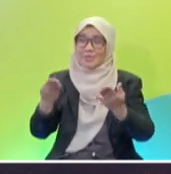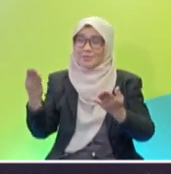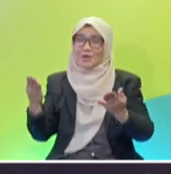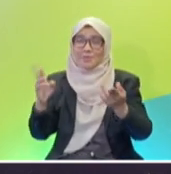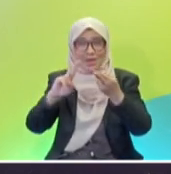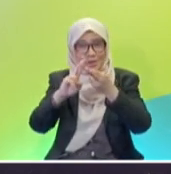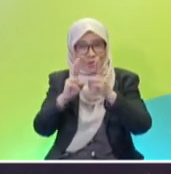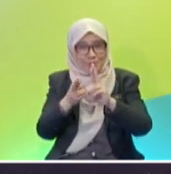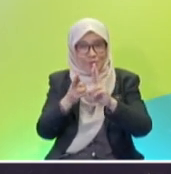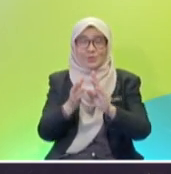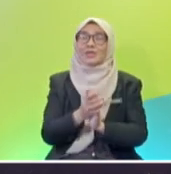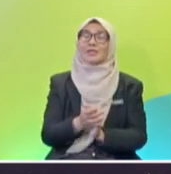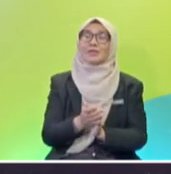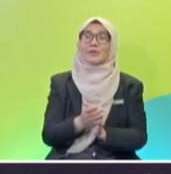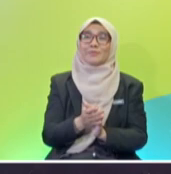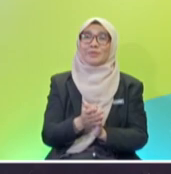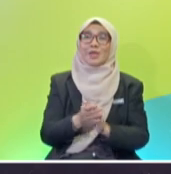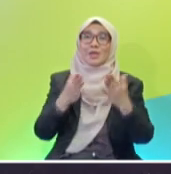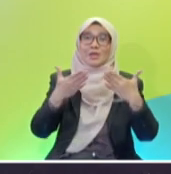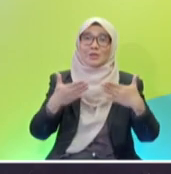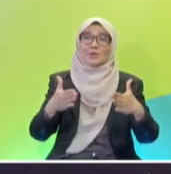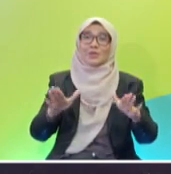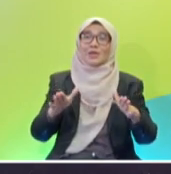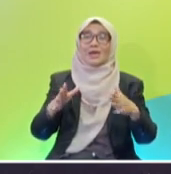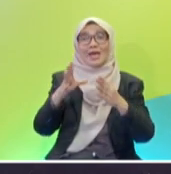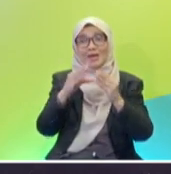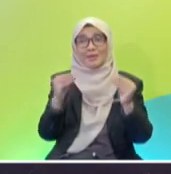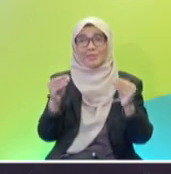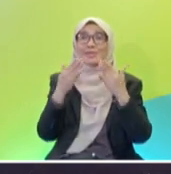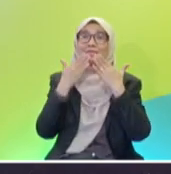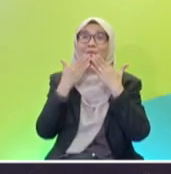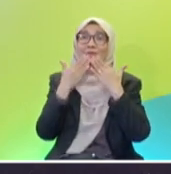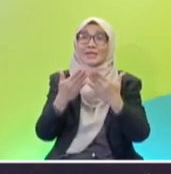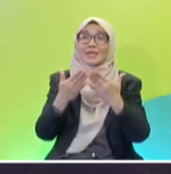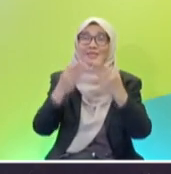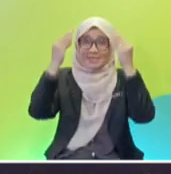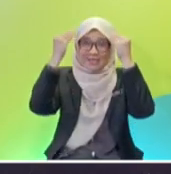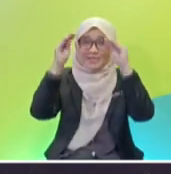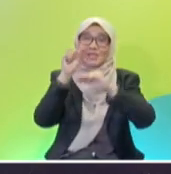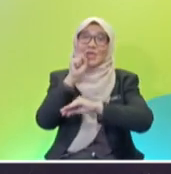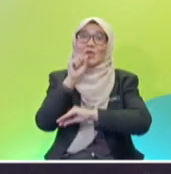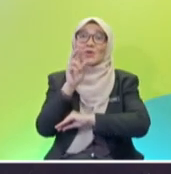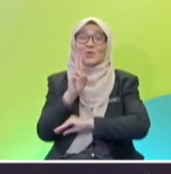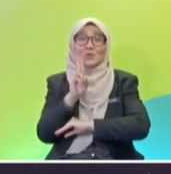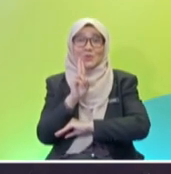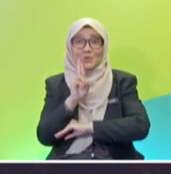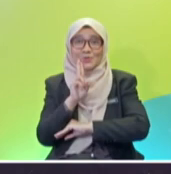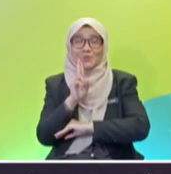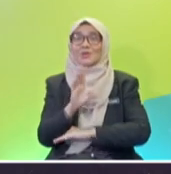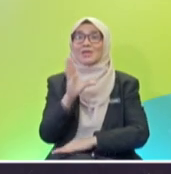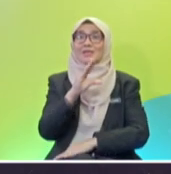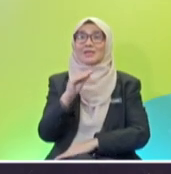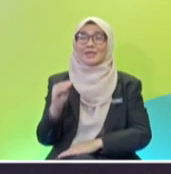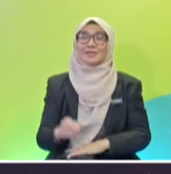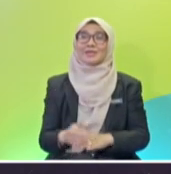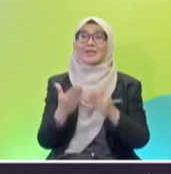sudah sampai ke penghujung rancangan. Dengan itu, saya ingin mengucapkan terima kasih kepada Cikgu Su. Terima kasih banyak-banyak Cikgu Su. Dan tentunya